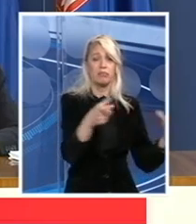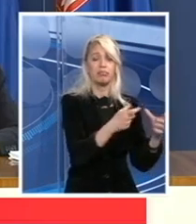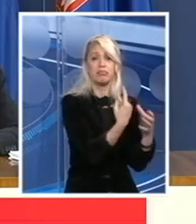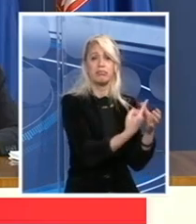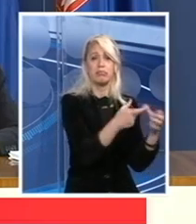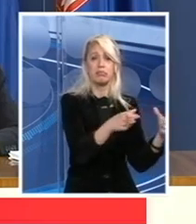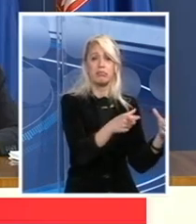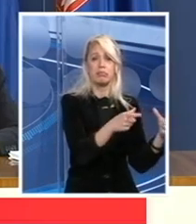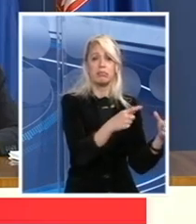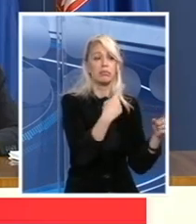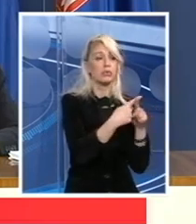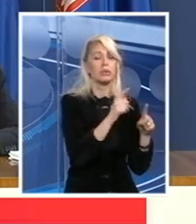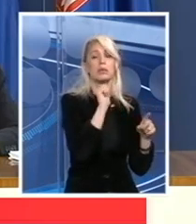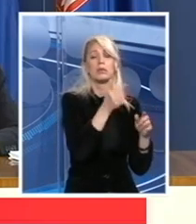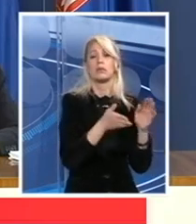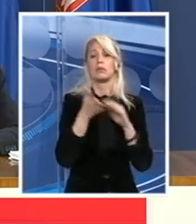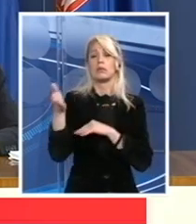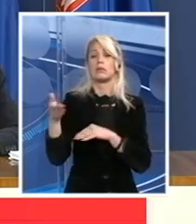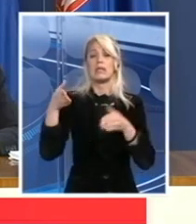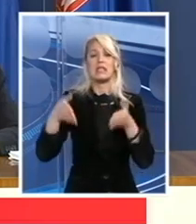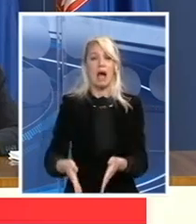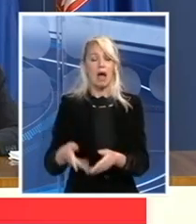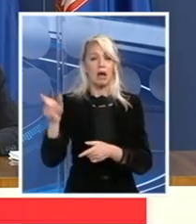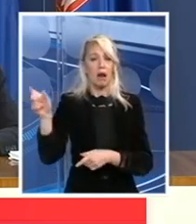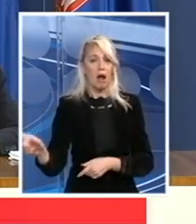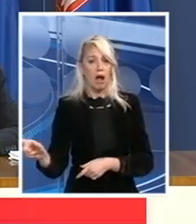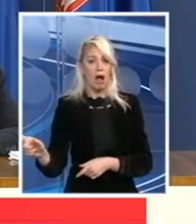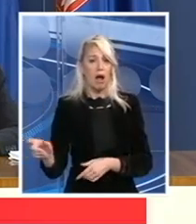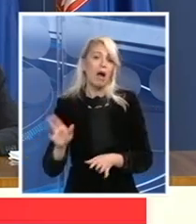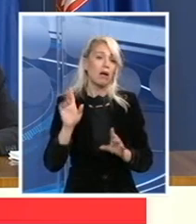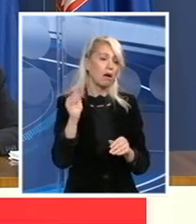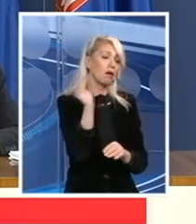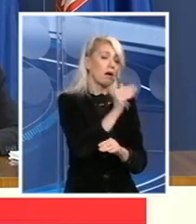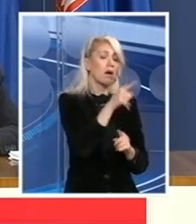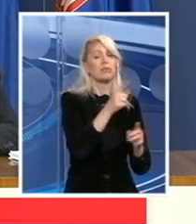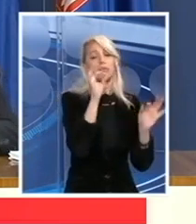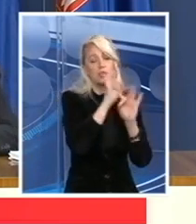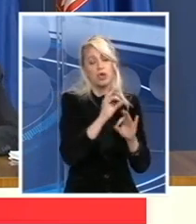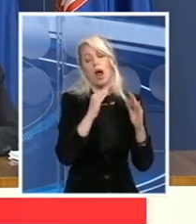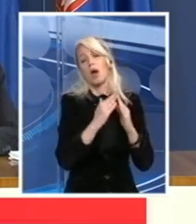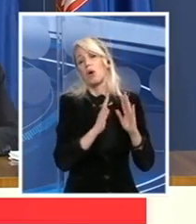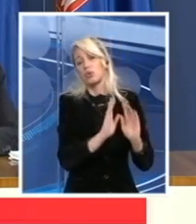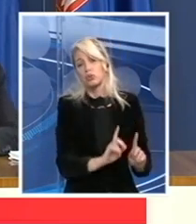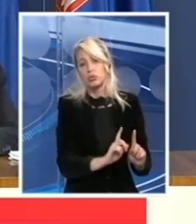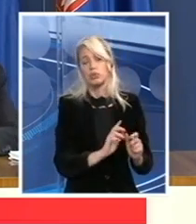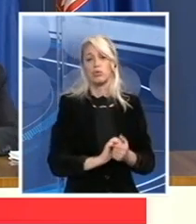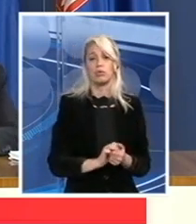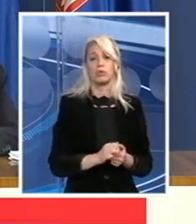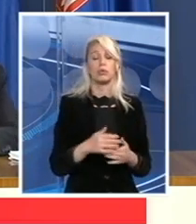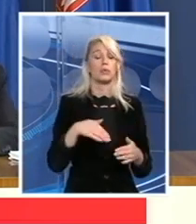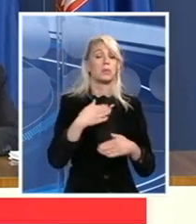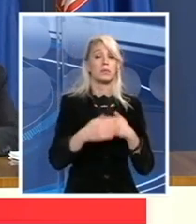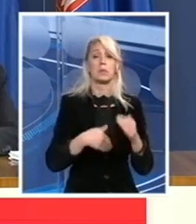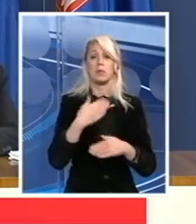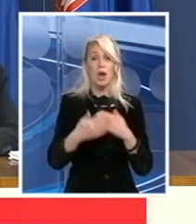na sahrani. Dali su saopštenje u smislu da požale svog najbližeg i onda je stigla informacija da on